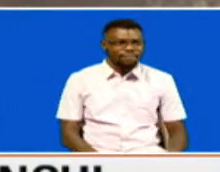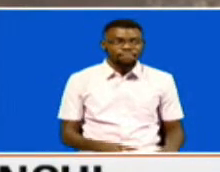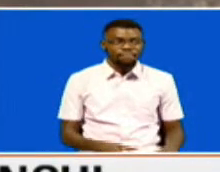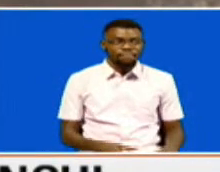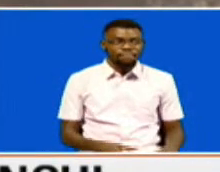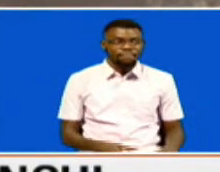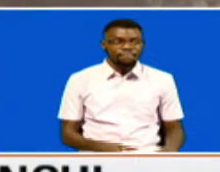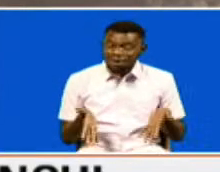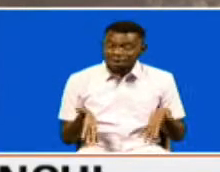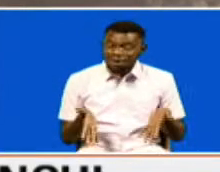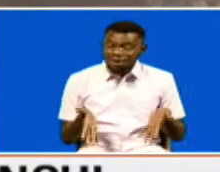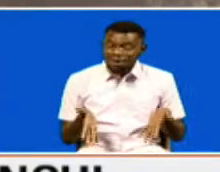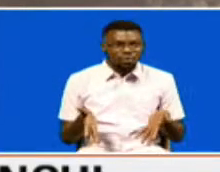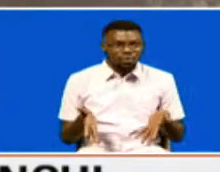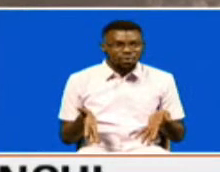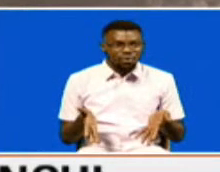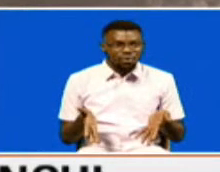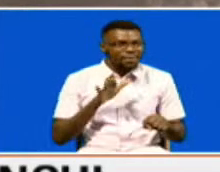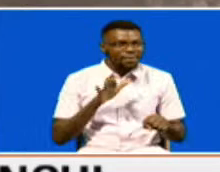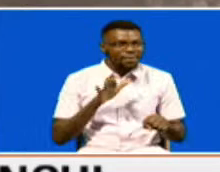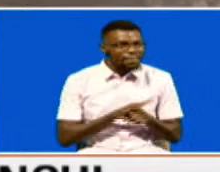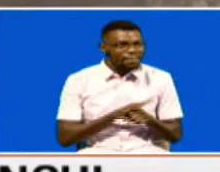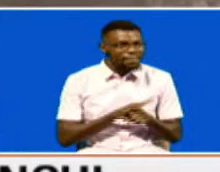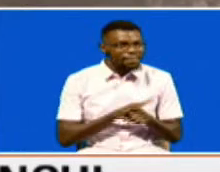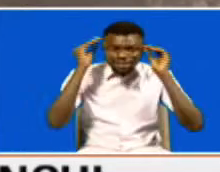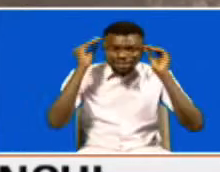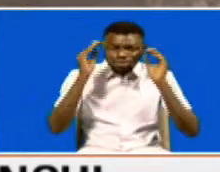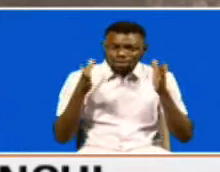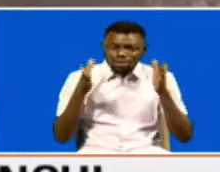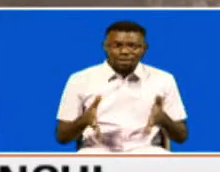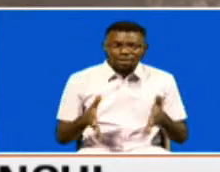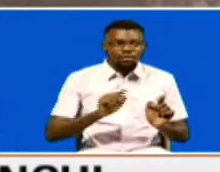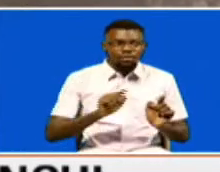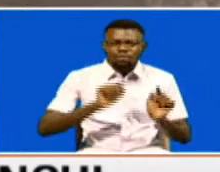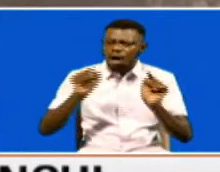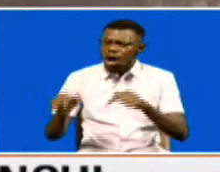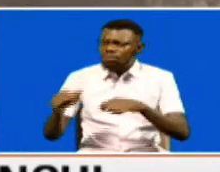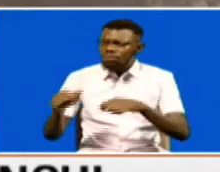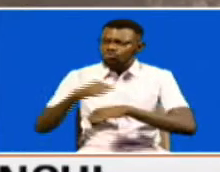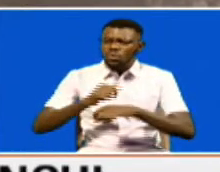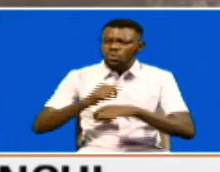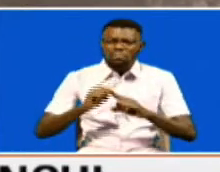hungry. Many pupils here are coming to school without eating.